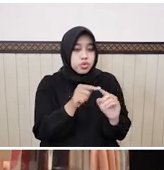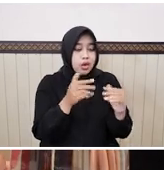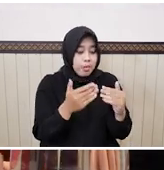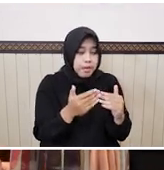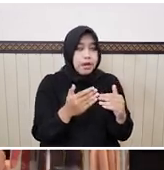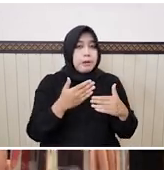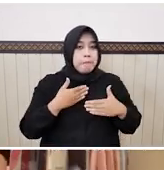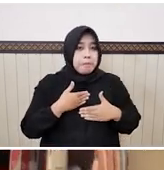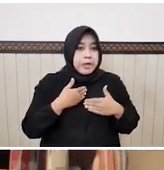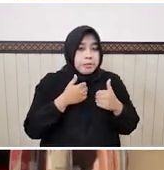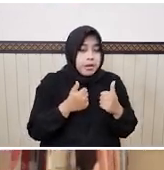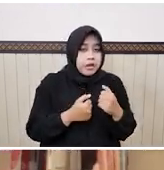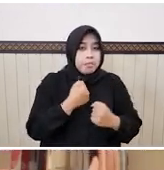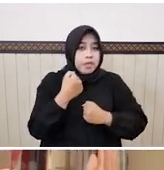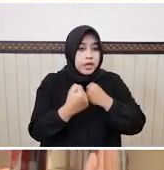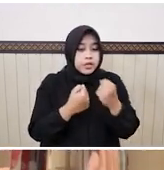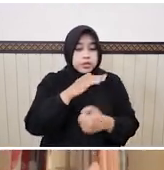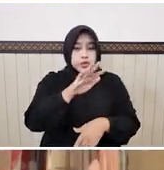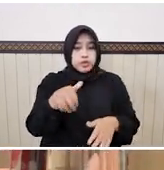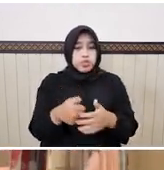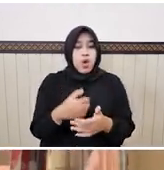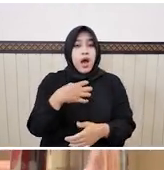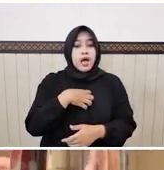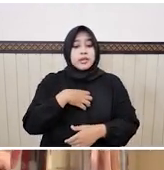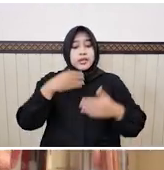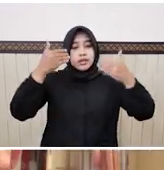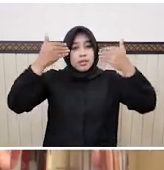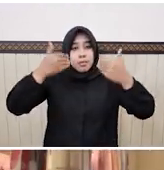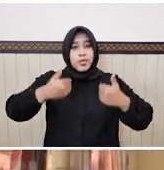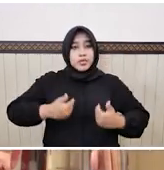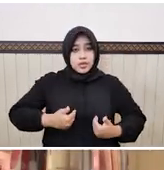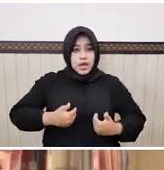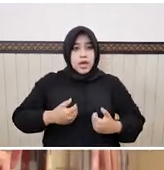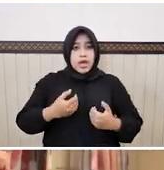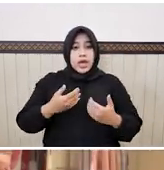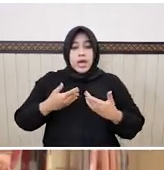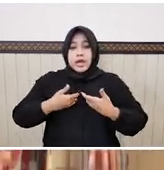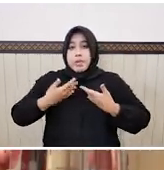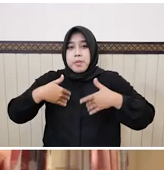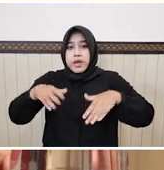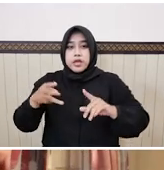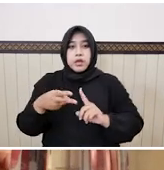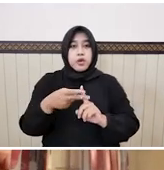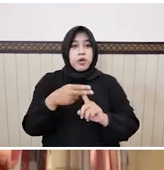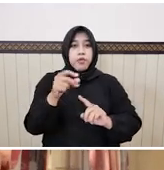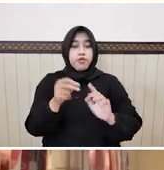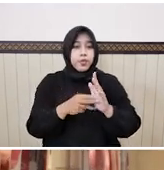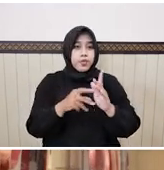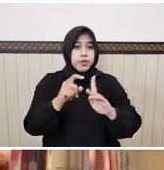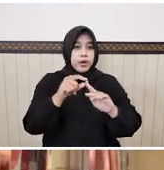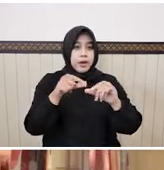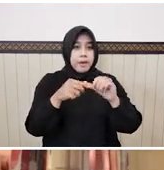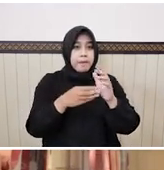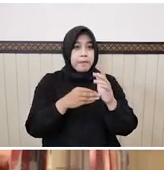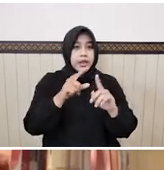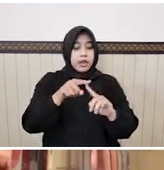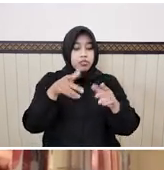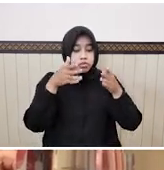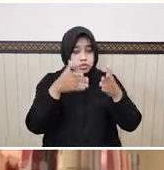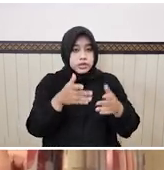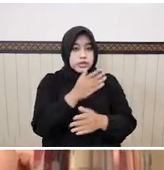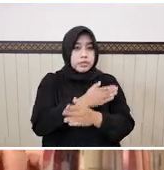atau pelaksanakan semua hak asasi manusia dan kebebasan fundamental untuk penyandang disabilitas